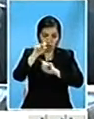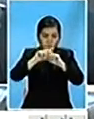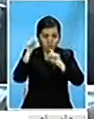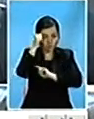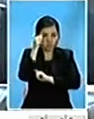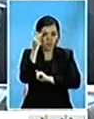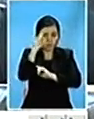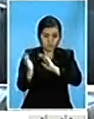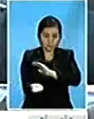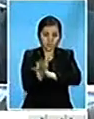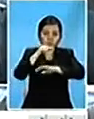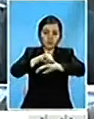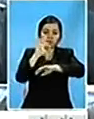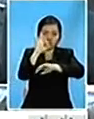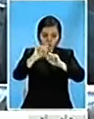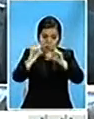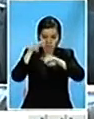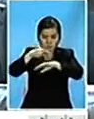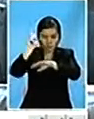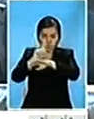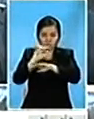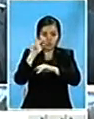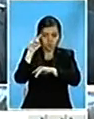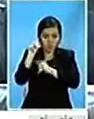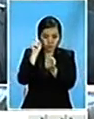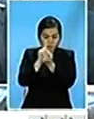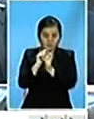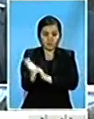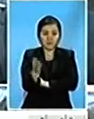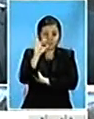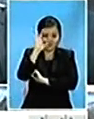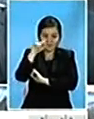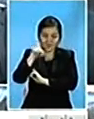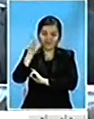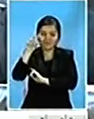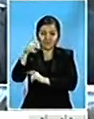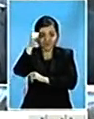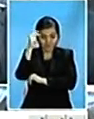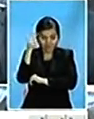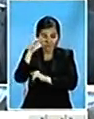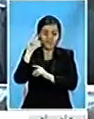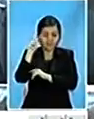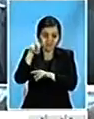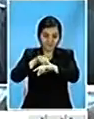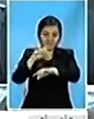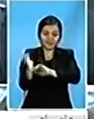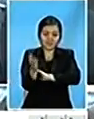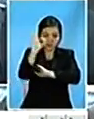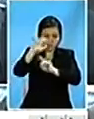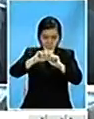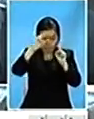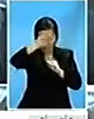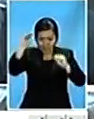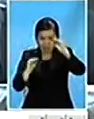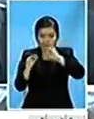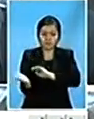ลงจะเริ่มเวลา9โมงท่านประธานก็นัดเป็น9โมงครึ่งวันที่3ที่เราตกลงว่าจะนัด9โมงท่านประธานก็นัดเป็น10โมงครึ่ง